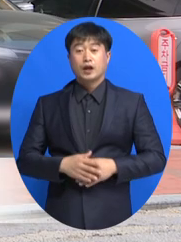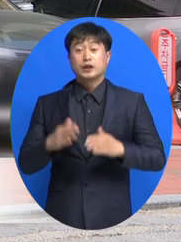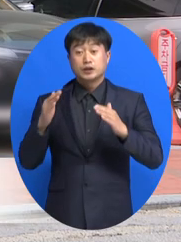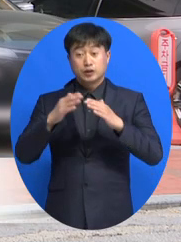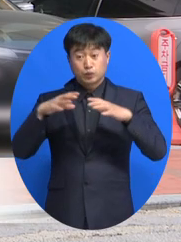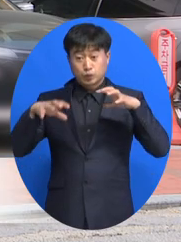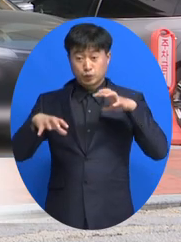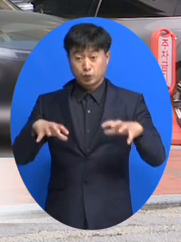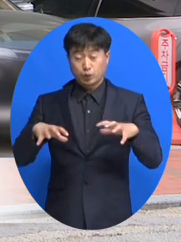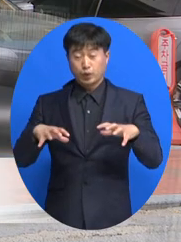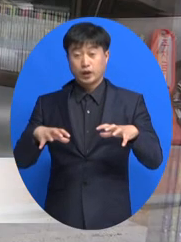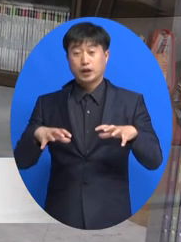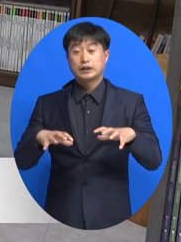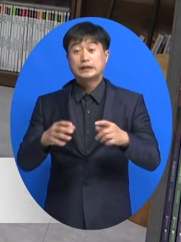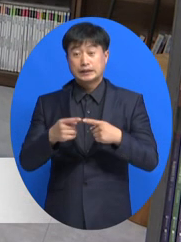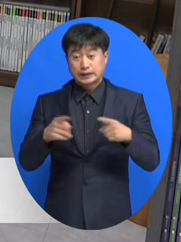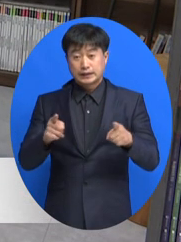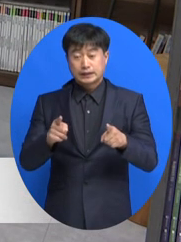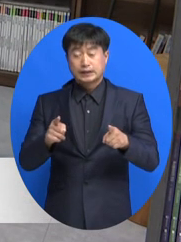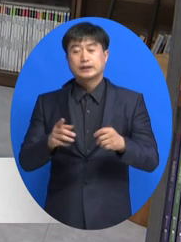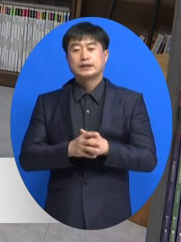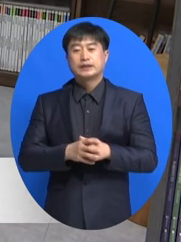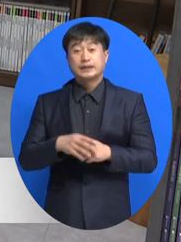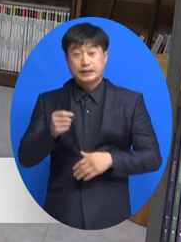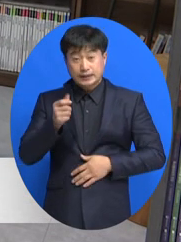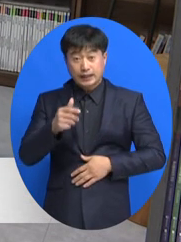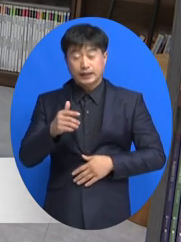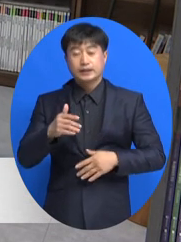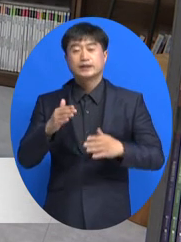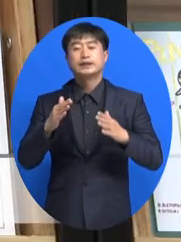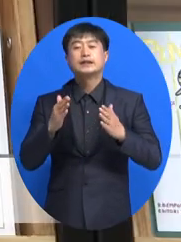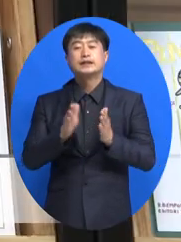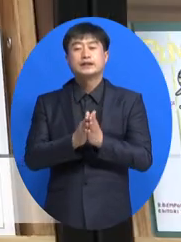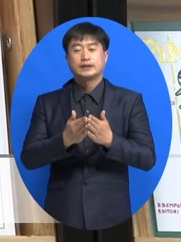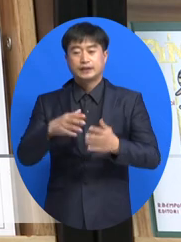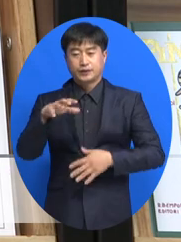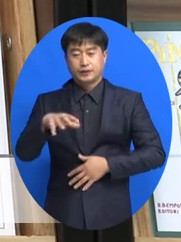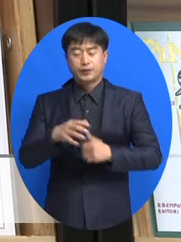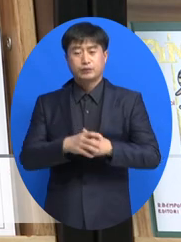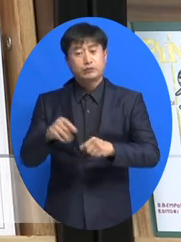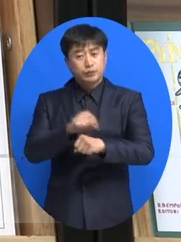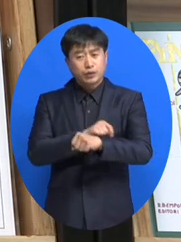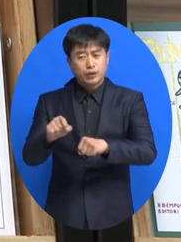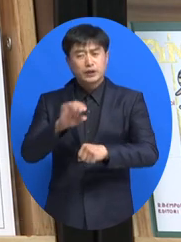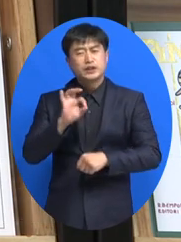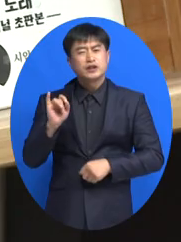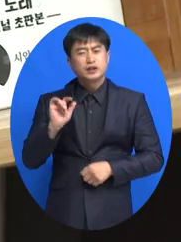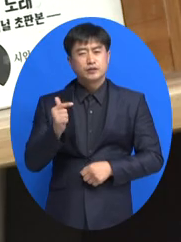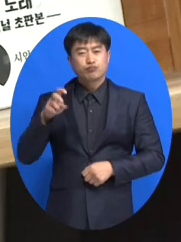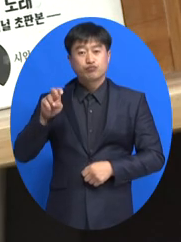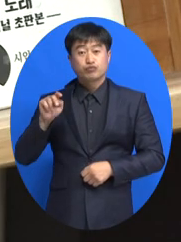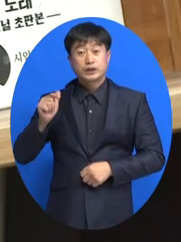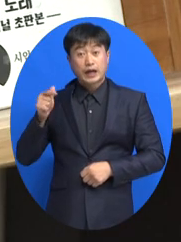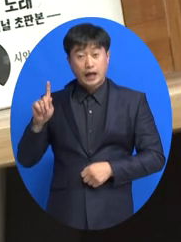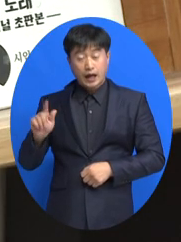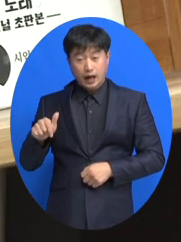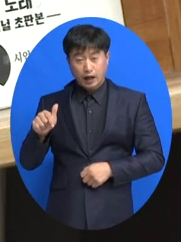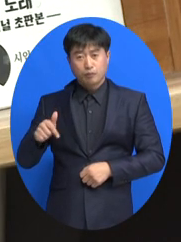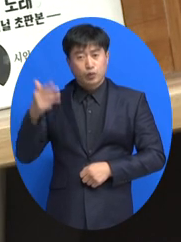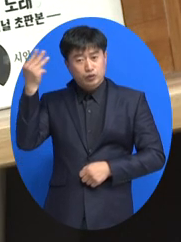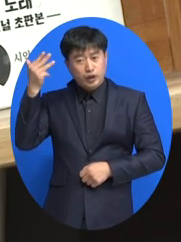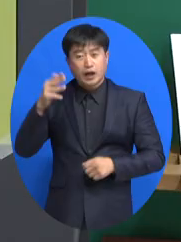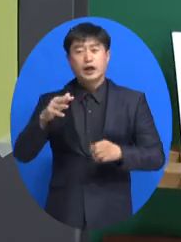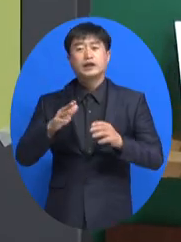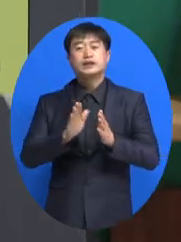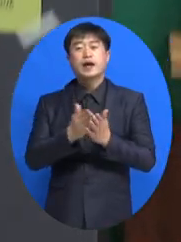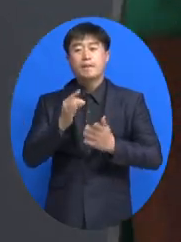주택가 골목 1층에 자리한 작은 동네 책방입니다. 특이하게 인문학과 철학 서적으로만 채워져